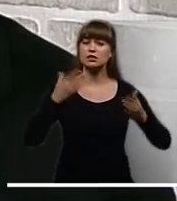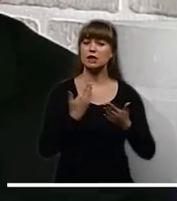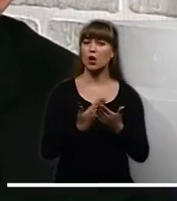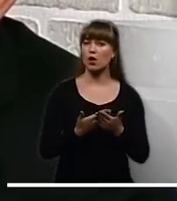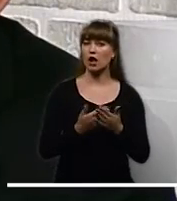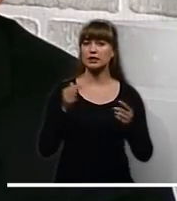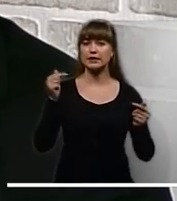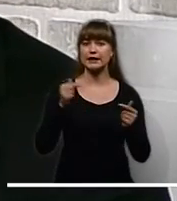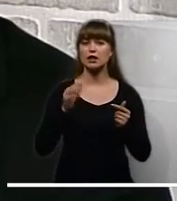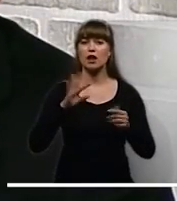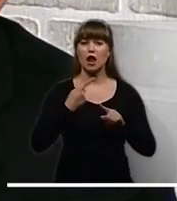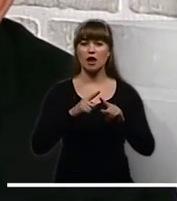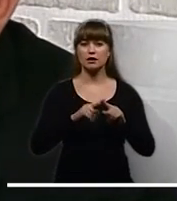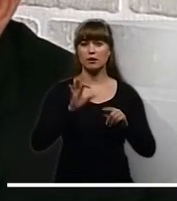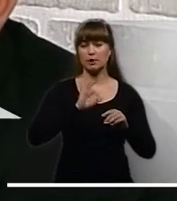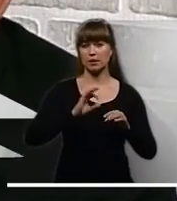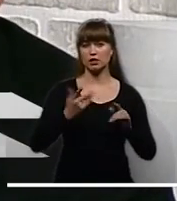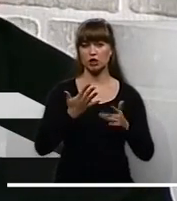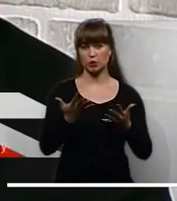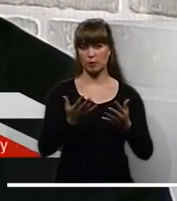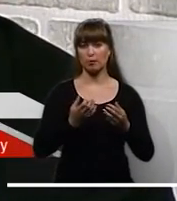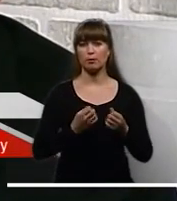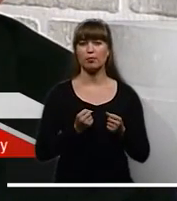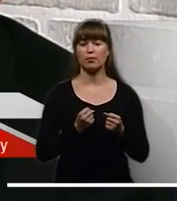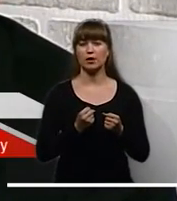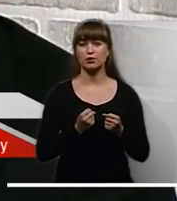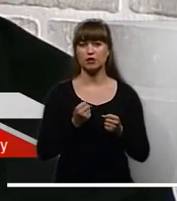конкретно этого препарата, который получает